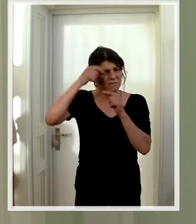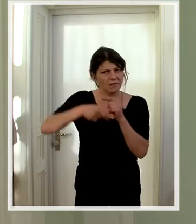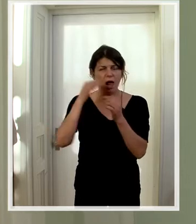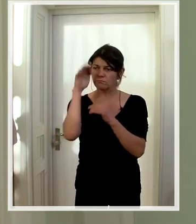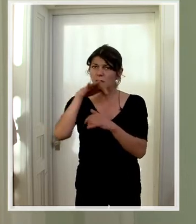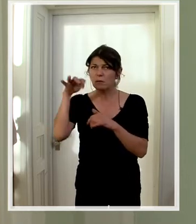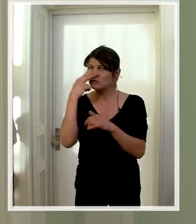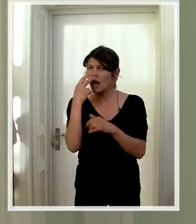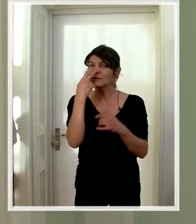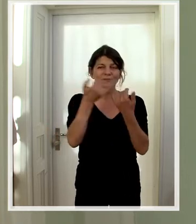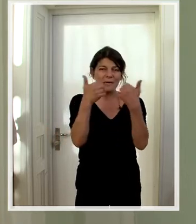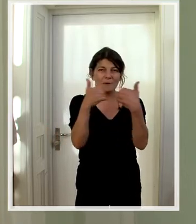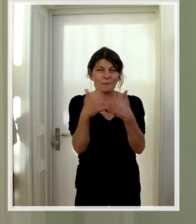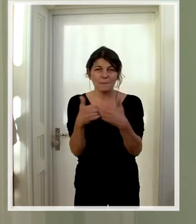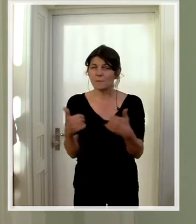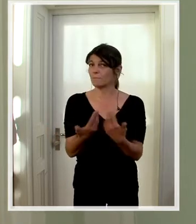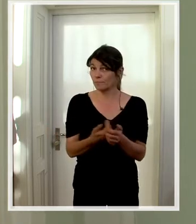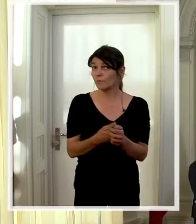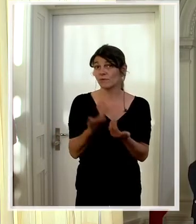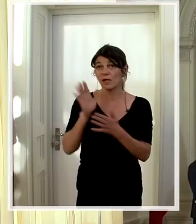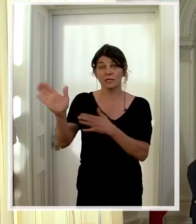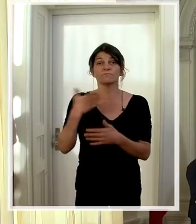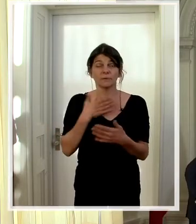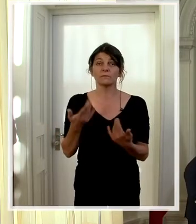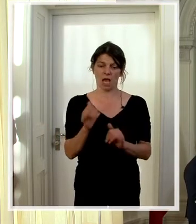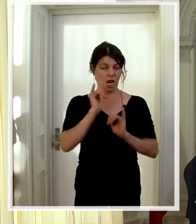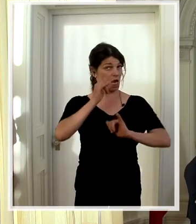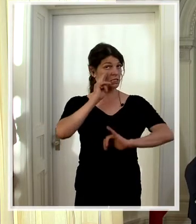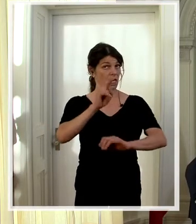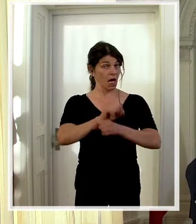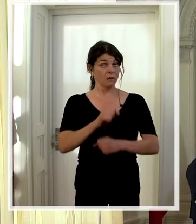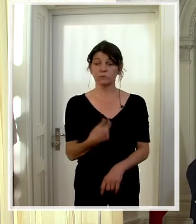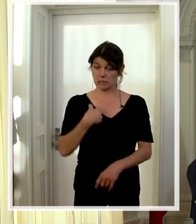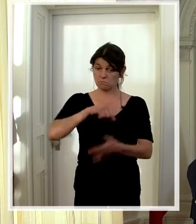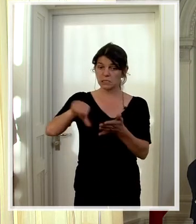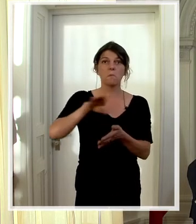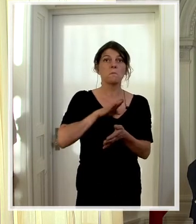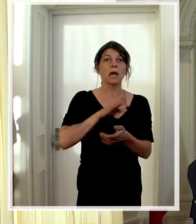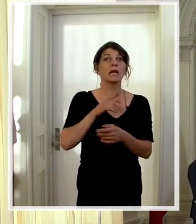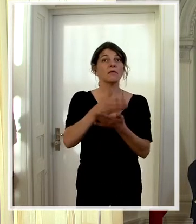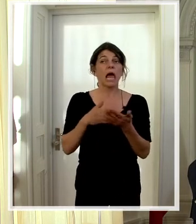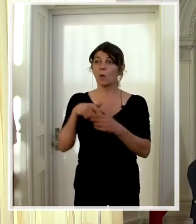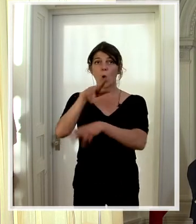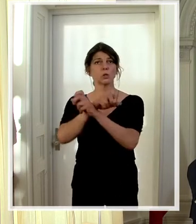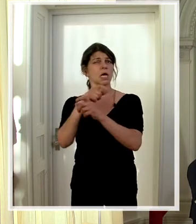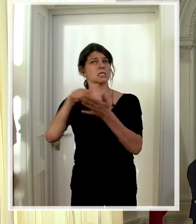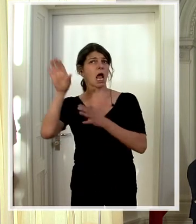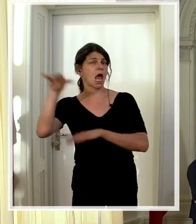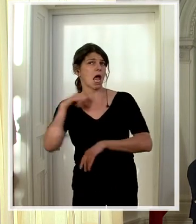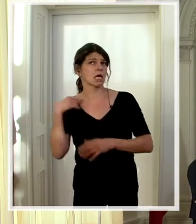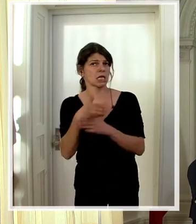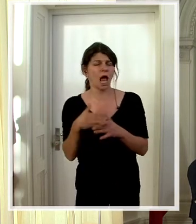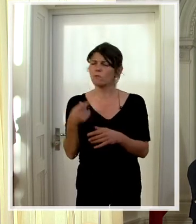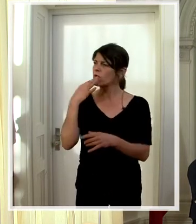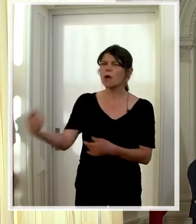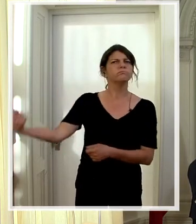sieht man, wie es aufgesplittet ist. Ja, das sieht man. Wir zahlen unseren Teil und Österreich zahlt seinen Teil. Nein. Was zahlt die